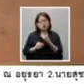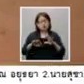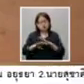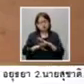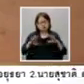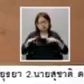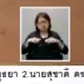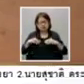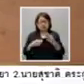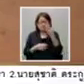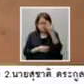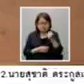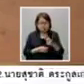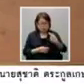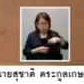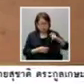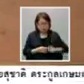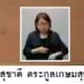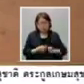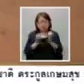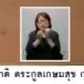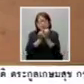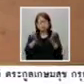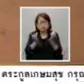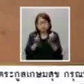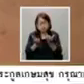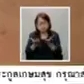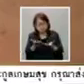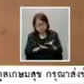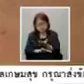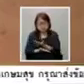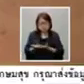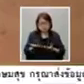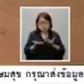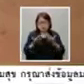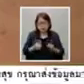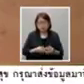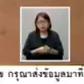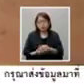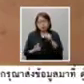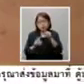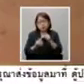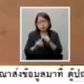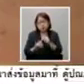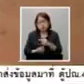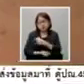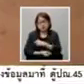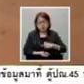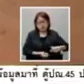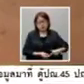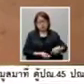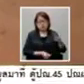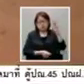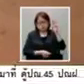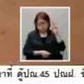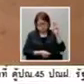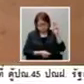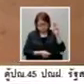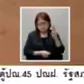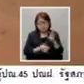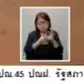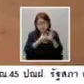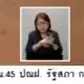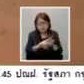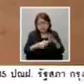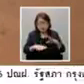ะศาลรัฐธรรมนูญได้มีความเห็นว่าการถวายสัตยาณต่อพระมหากษัตริย์เป็นการกระทำทางการเมื